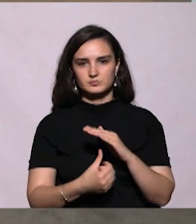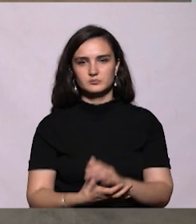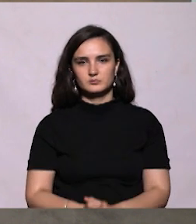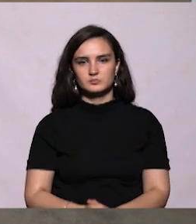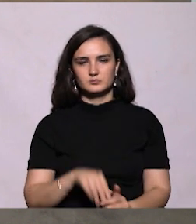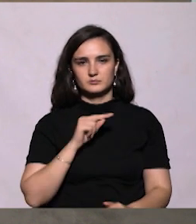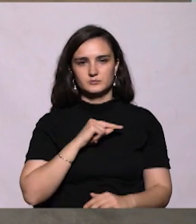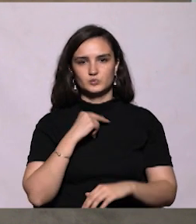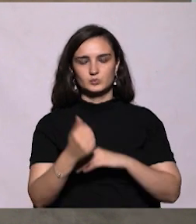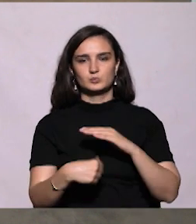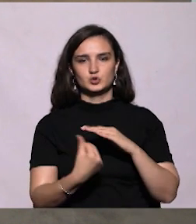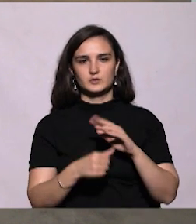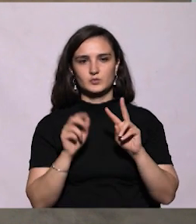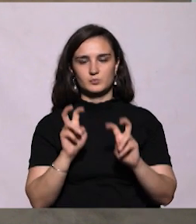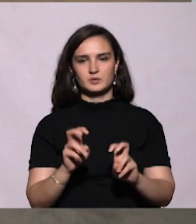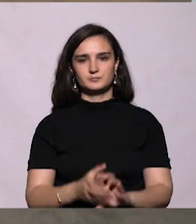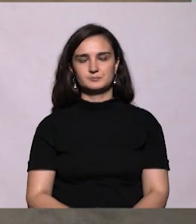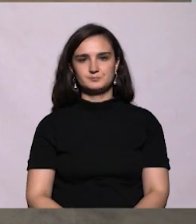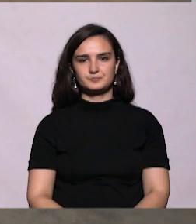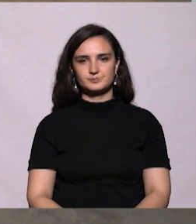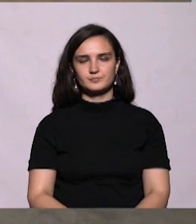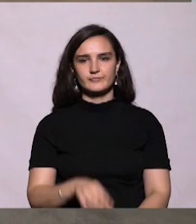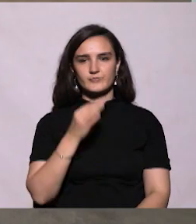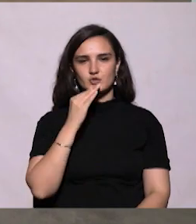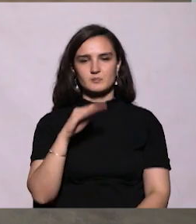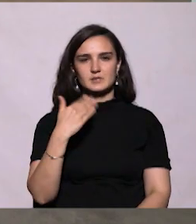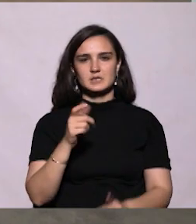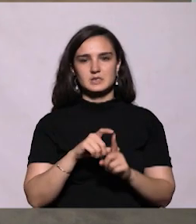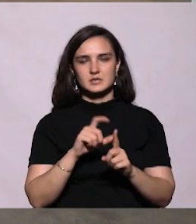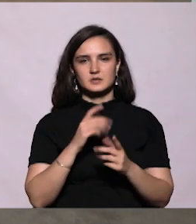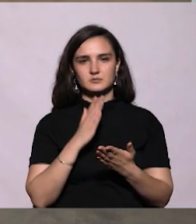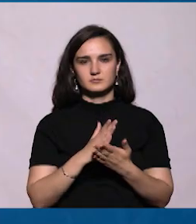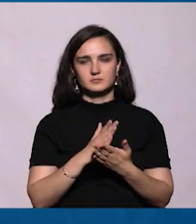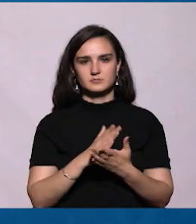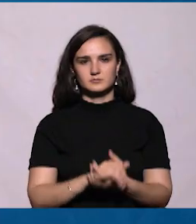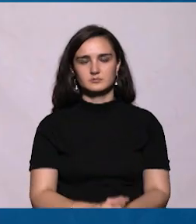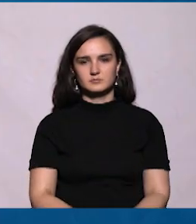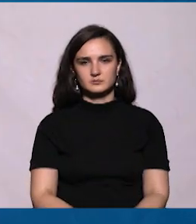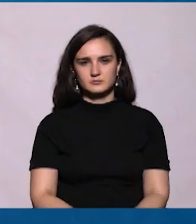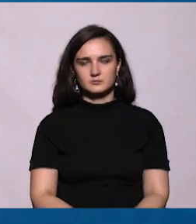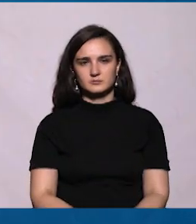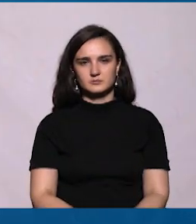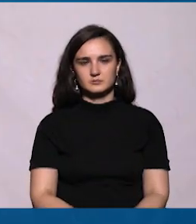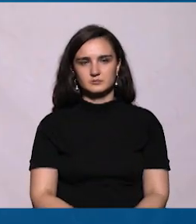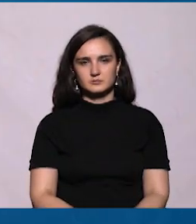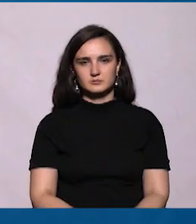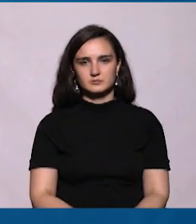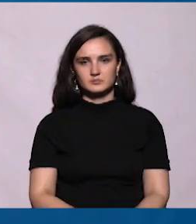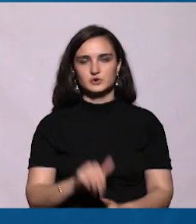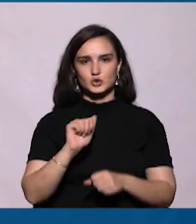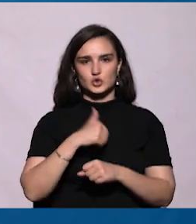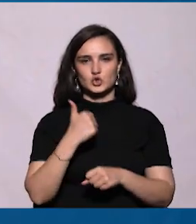Unemployment, umუშევრობა. Our next word is CEO, Chief Executive